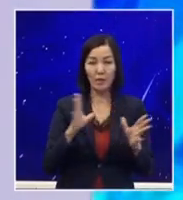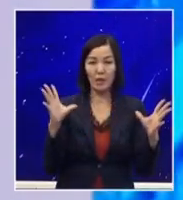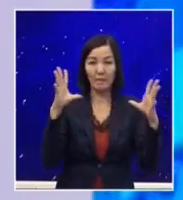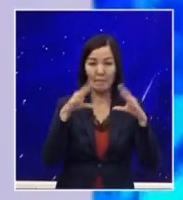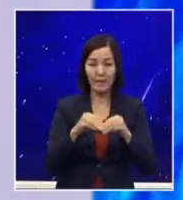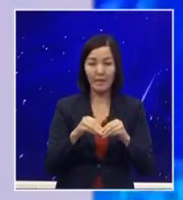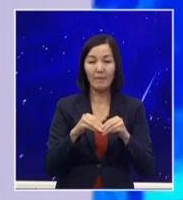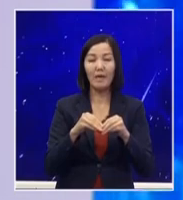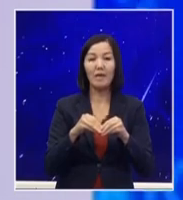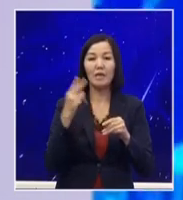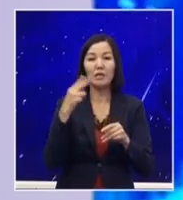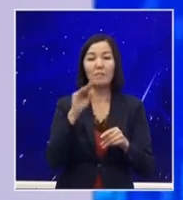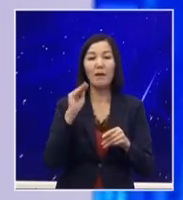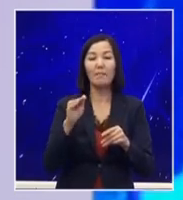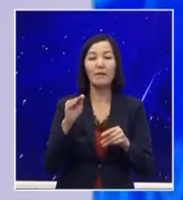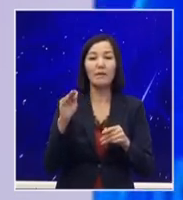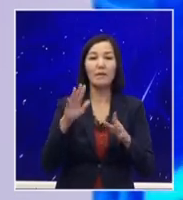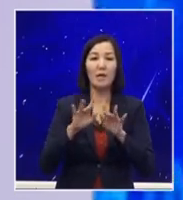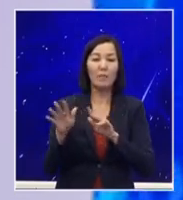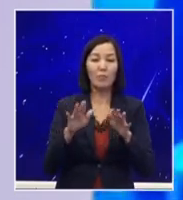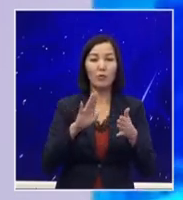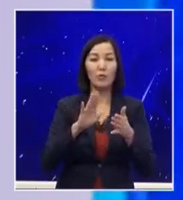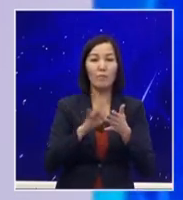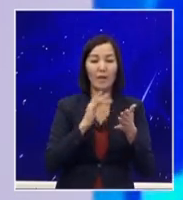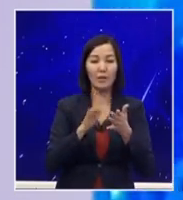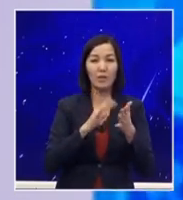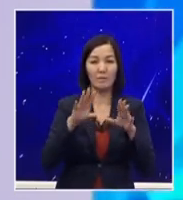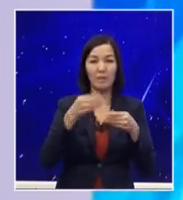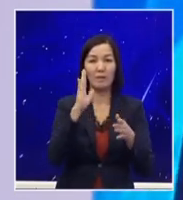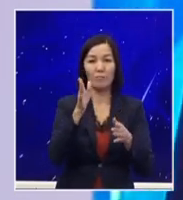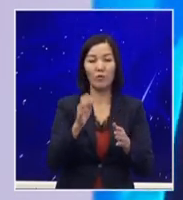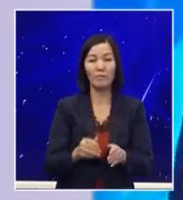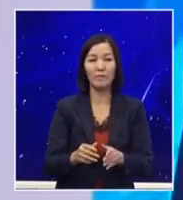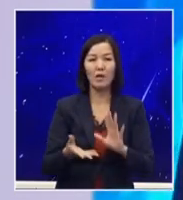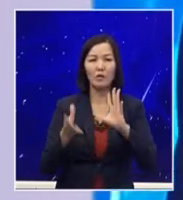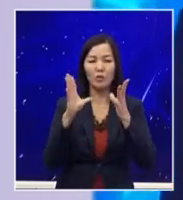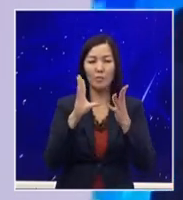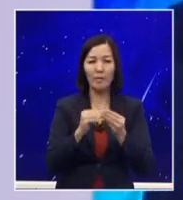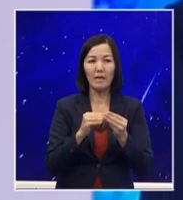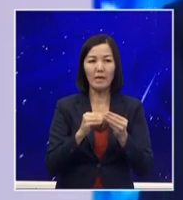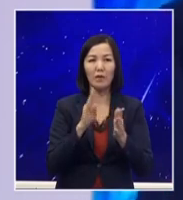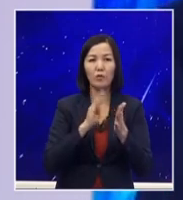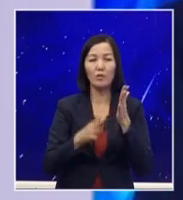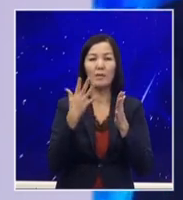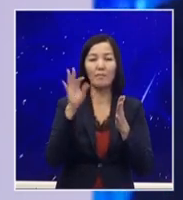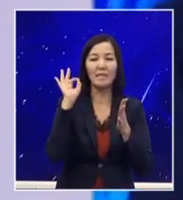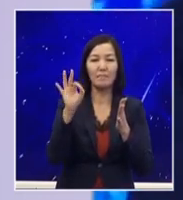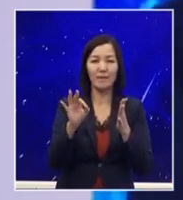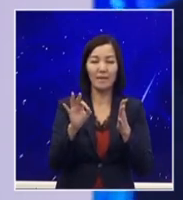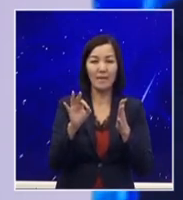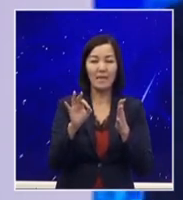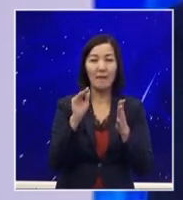тағы 20 мың компьютер, планшет сатып алып, тағы халыққа таратып береміз. Соның барлығы 95 мыңдай,